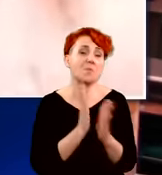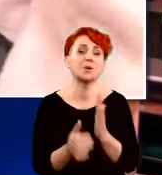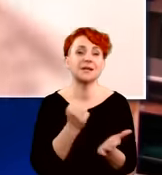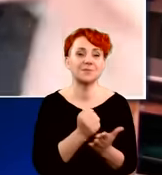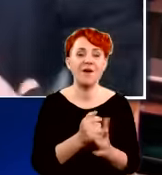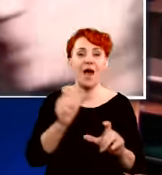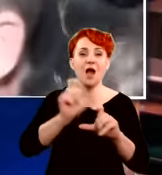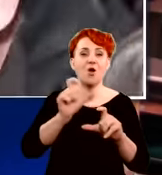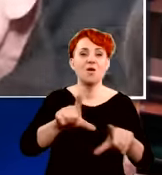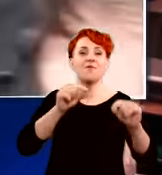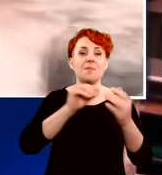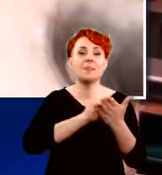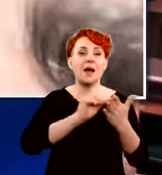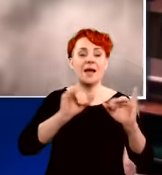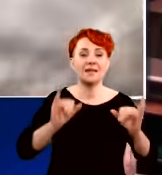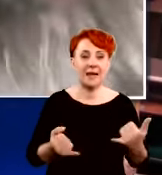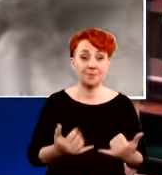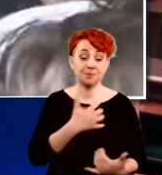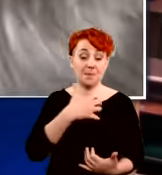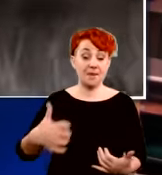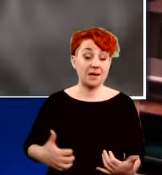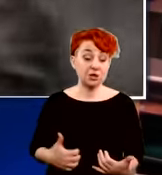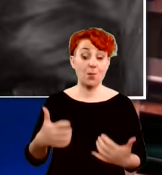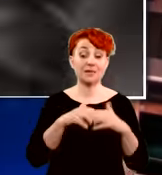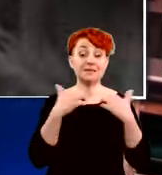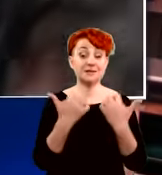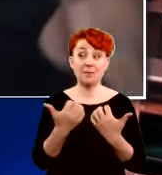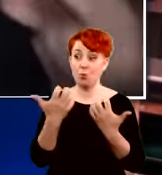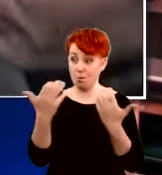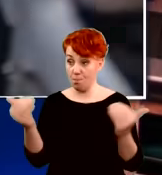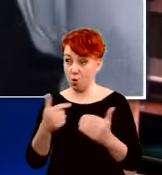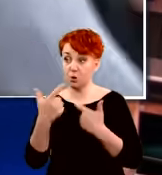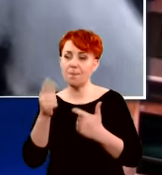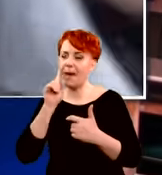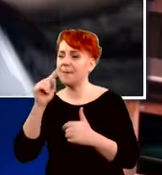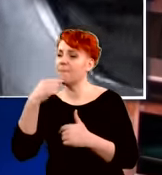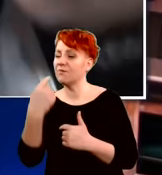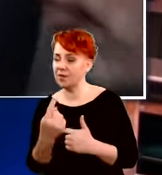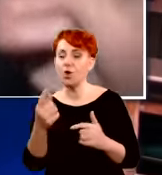wyborczy mówi tak, żeby marszałek Sejmu mógł zrobić to, o czym pan mówi, i to jest w artykule